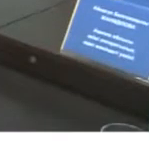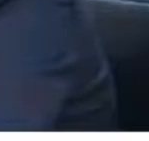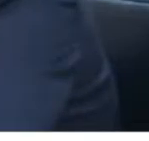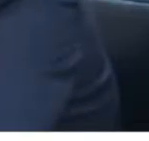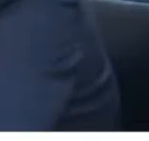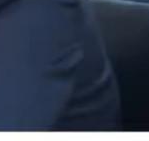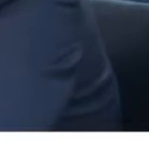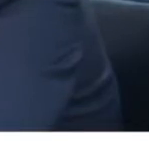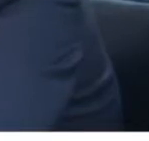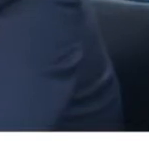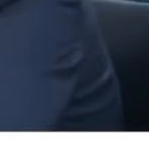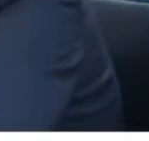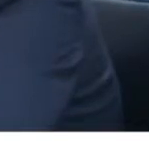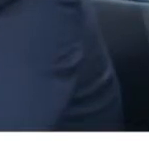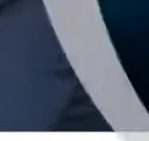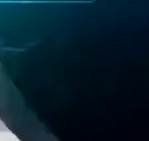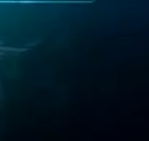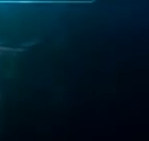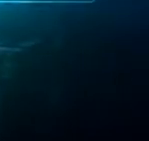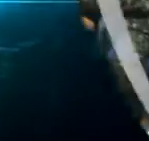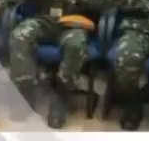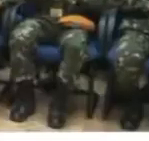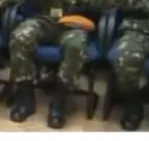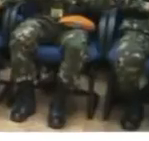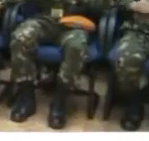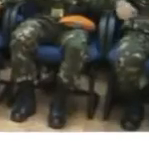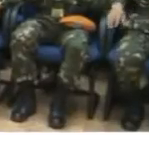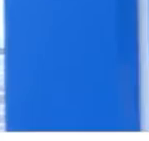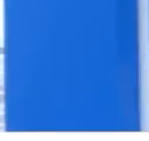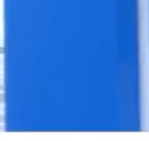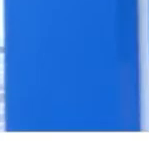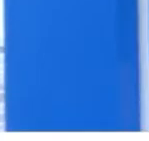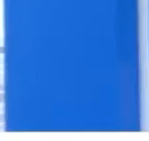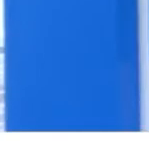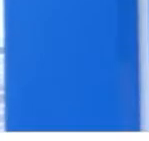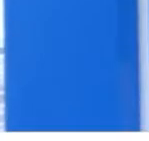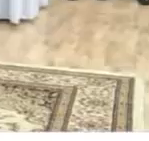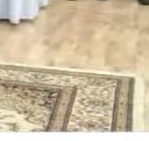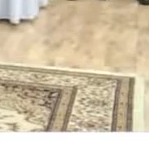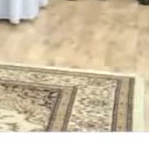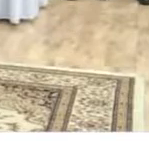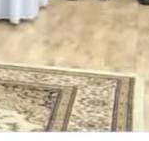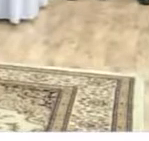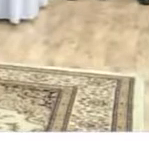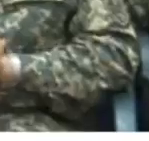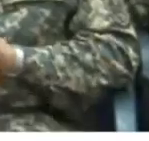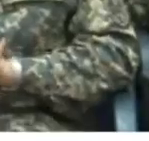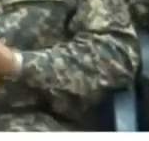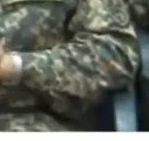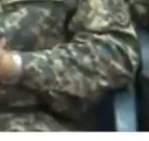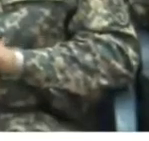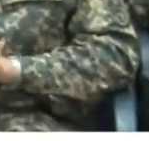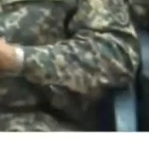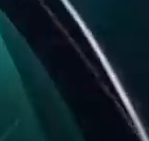бірқатар лауазымды тұлғаларды қызметтен босату жайы ұсынылды. Қазақстан Республикасының Конституция күні қарсаңында Атазаң алтын діңгегім атты қалалық